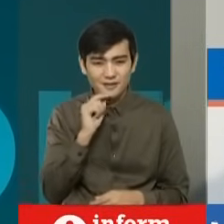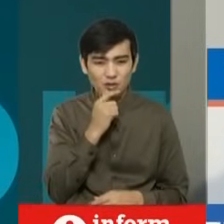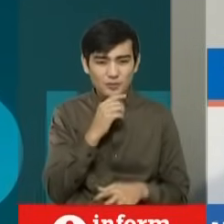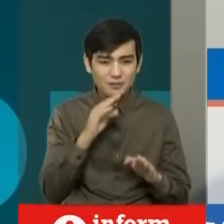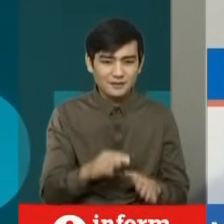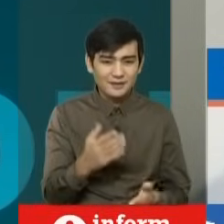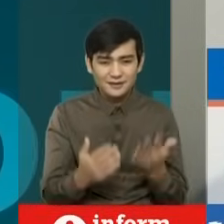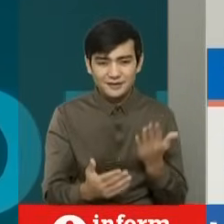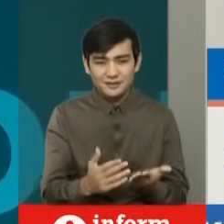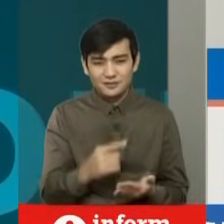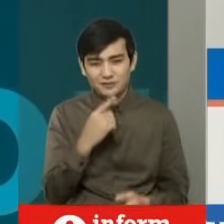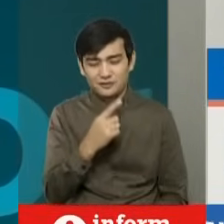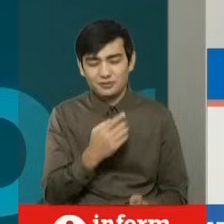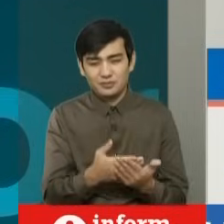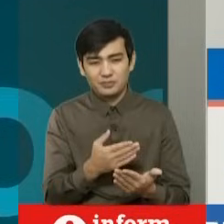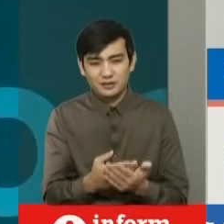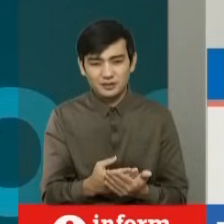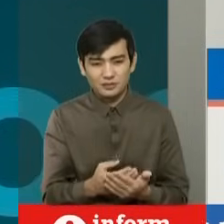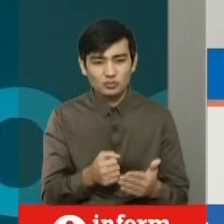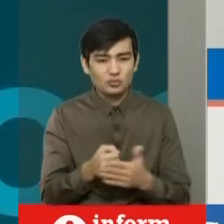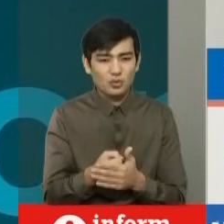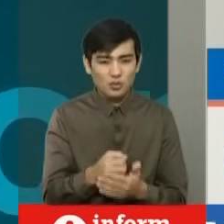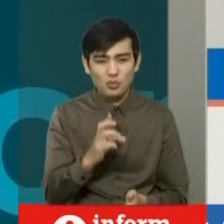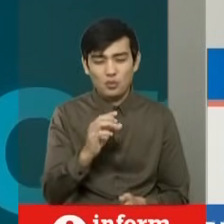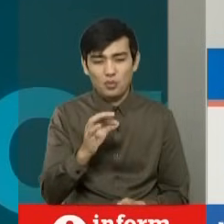КАТО увн